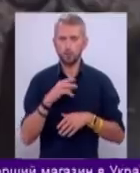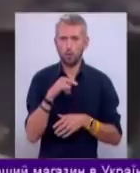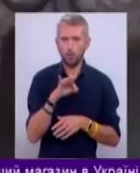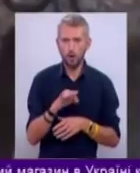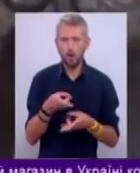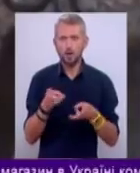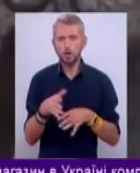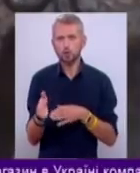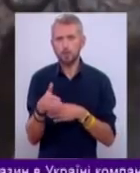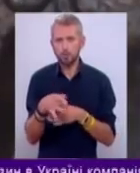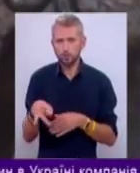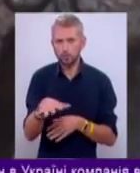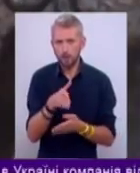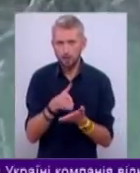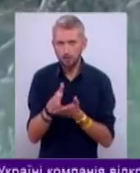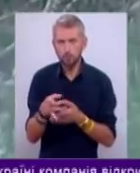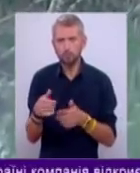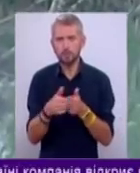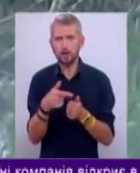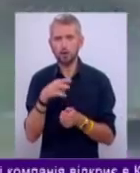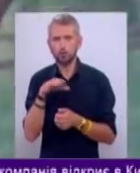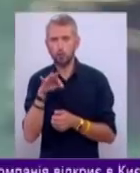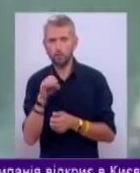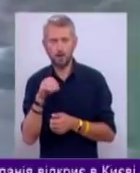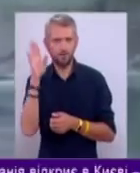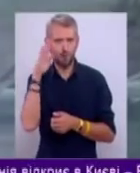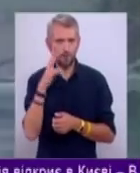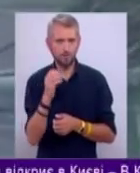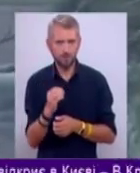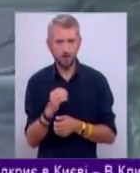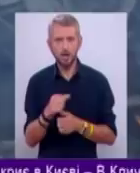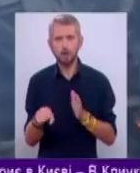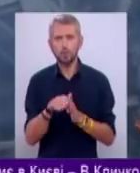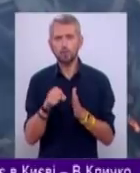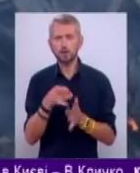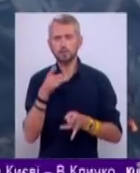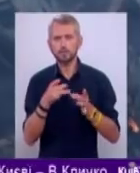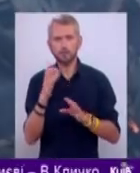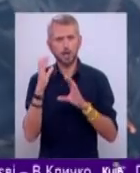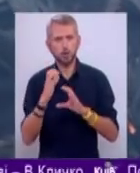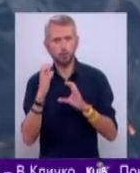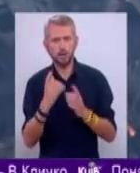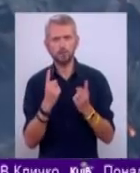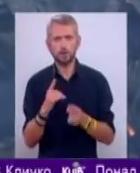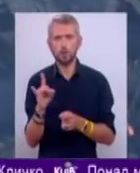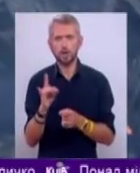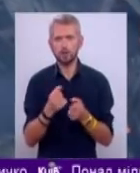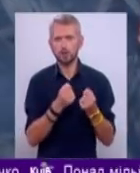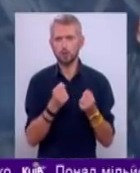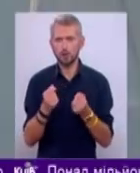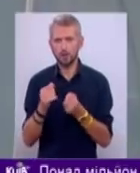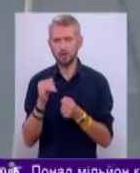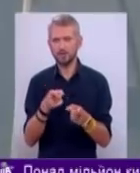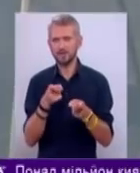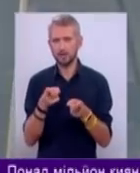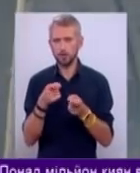решту – на Маріупольському, в районі Гнутового та Водяного. Бойовики відкривали вогонь з гранатометів, великокаліберних кулеметів